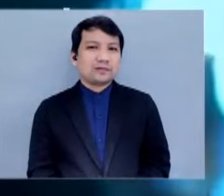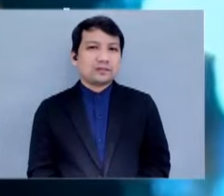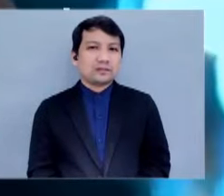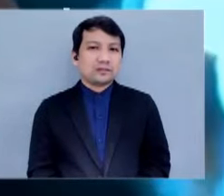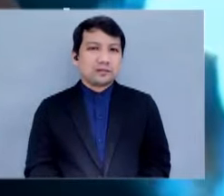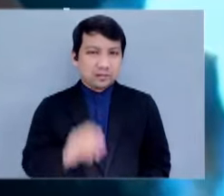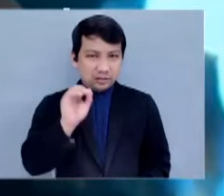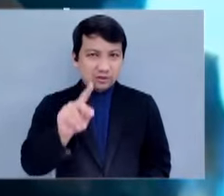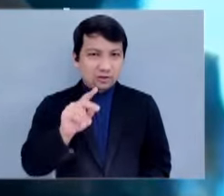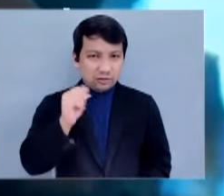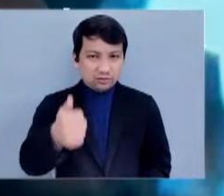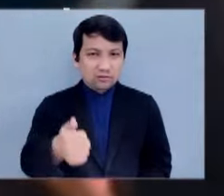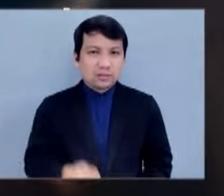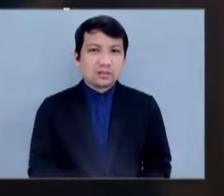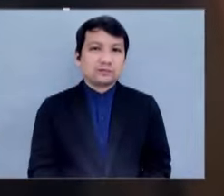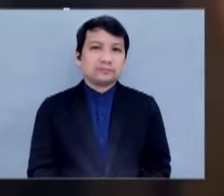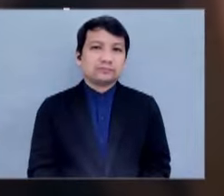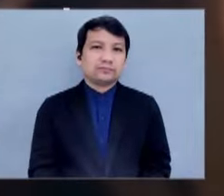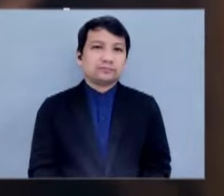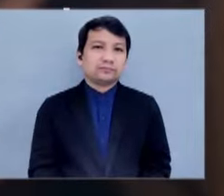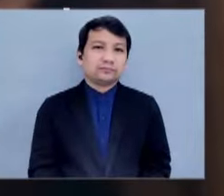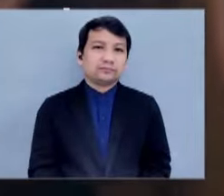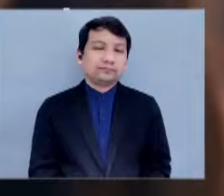Okay na.